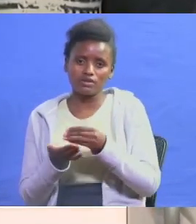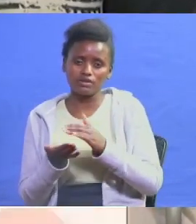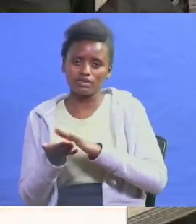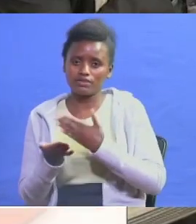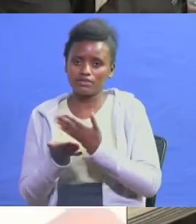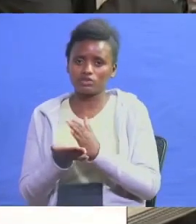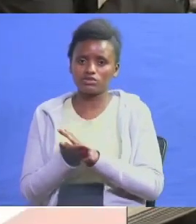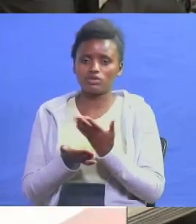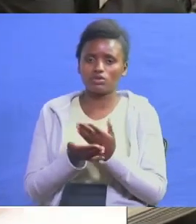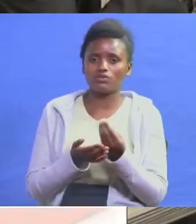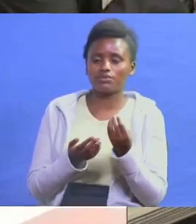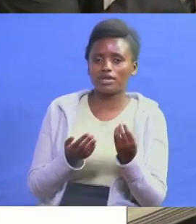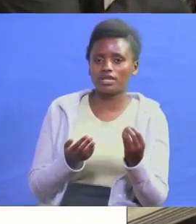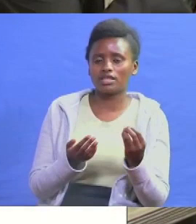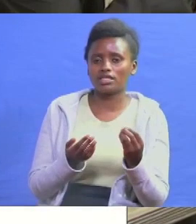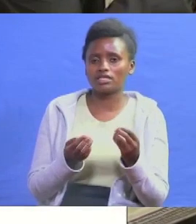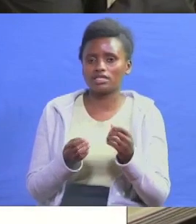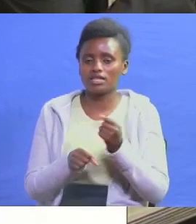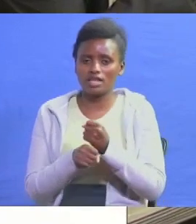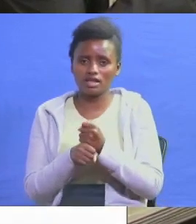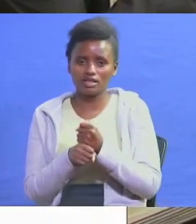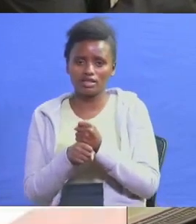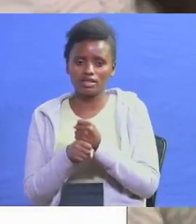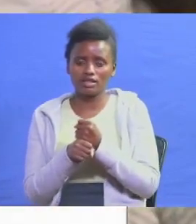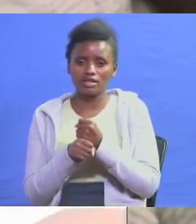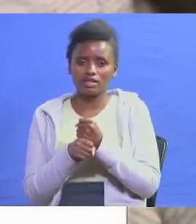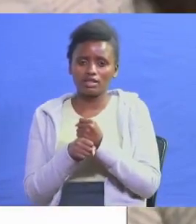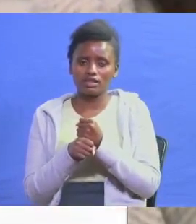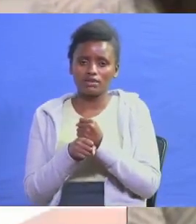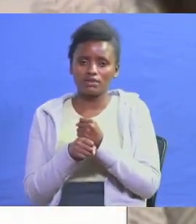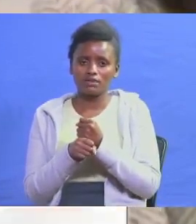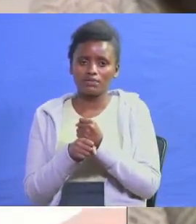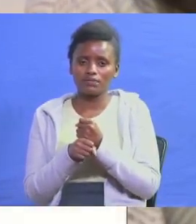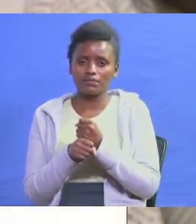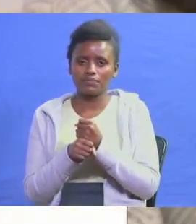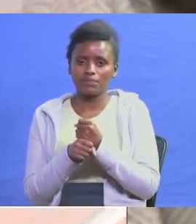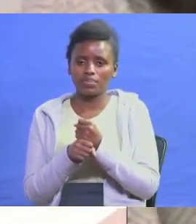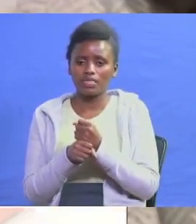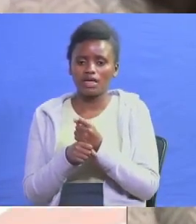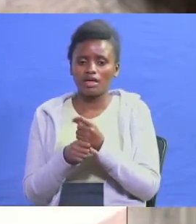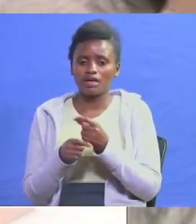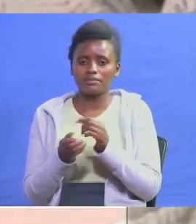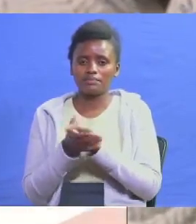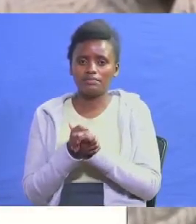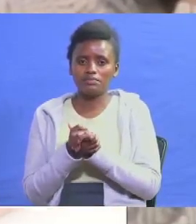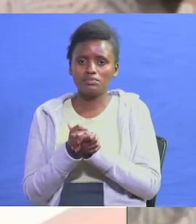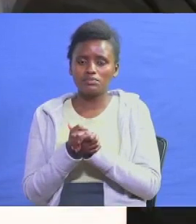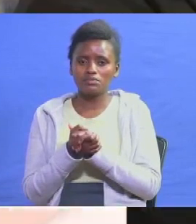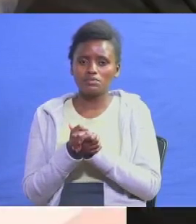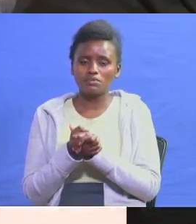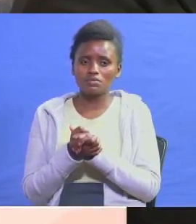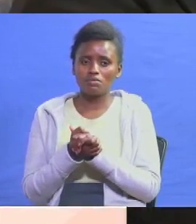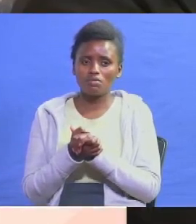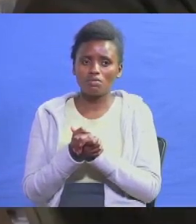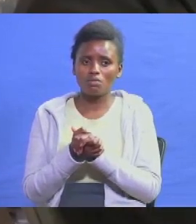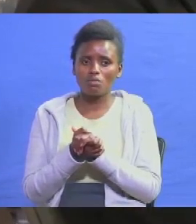bila mapendeleo kwa jamii, hii ikiwa kama njia ya kuwalinda dhidi ya unyanyasaji. Mikopo ya kaboni inayozalishwa lazima iwe ya ubora wa